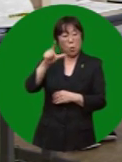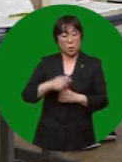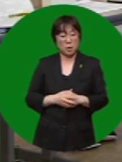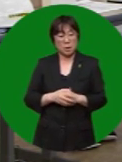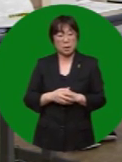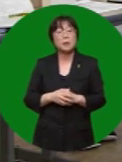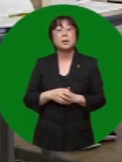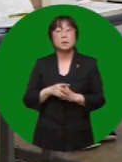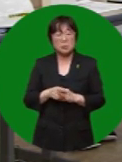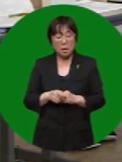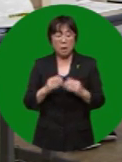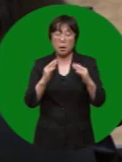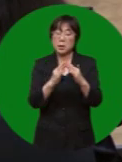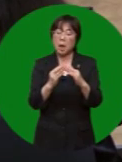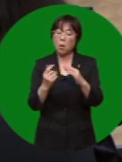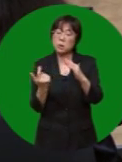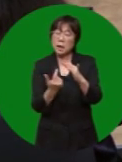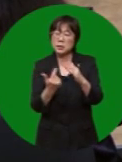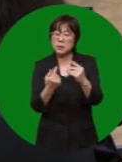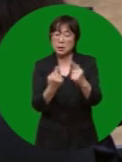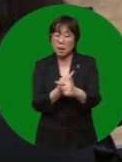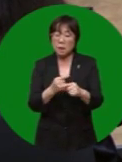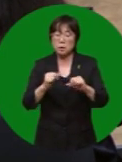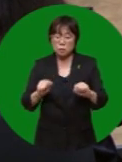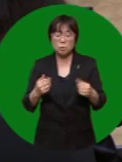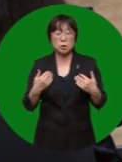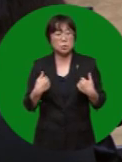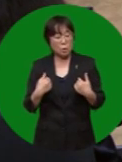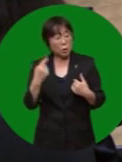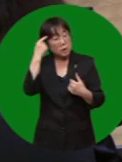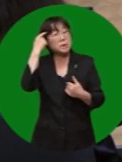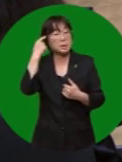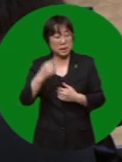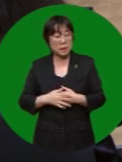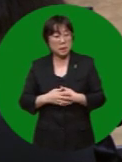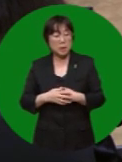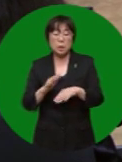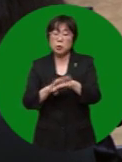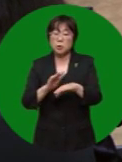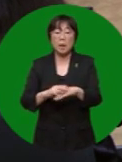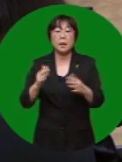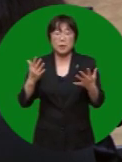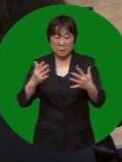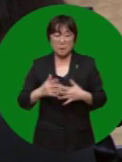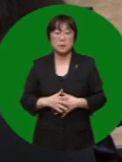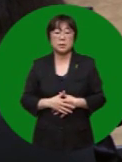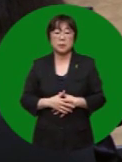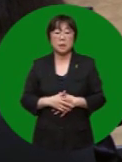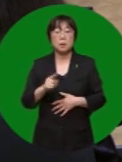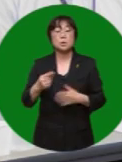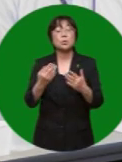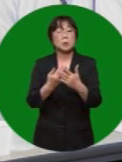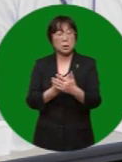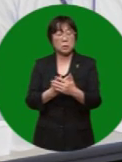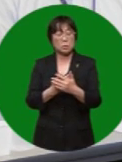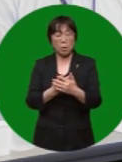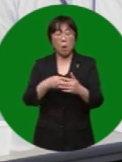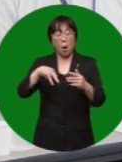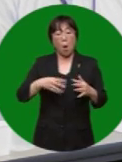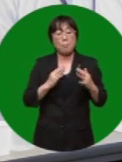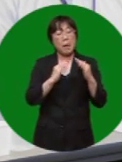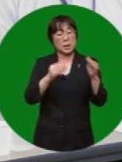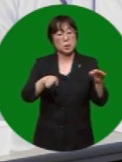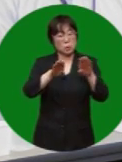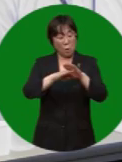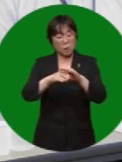からあんまりその家を耐震化しなきゃという意識というか、その手段があまりないと。そうなってくるとマンションだとか